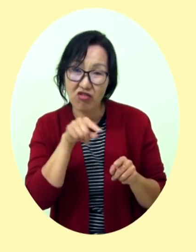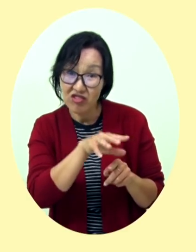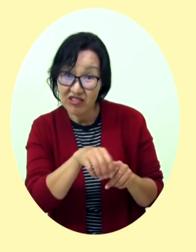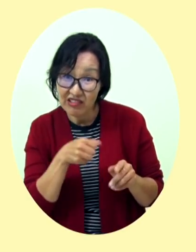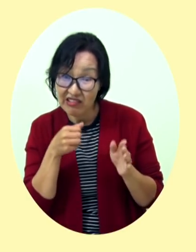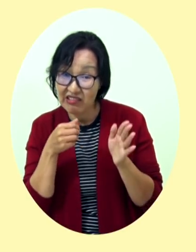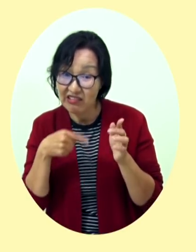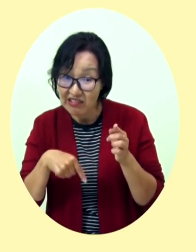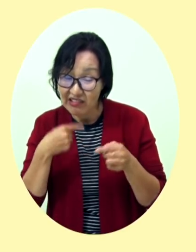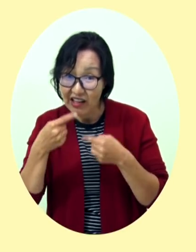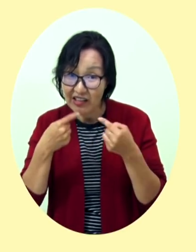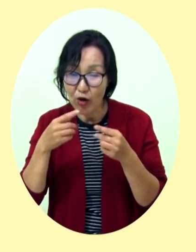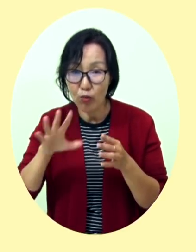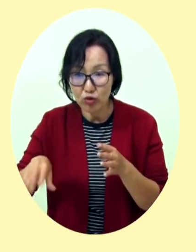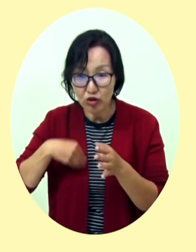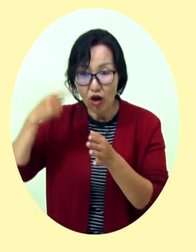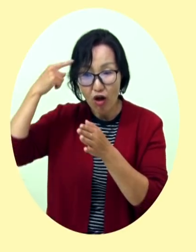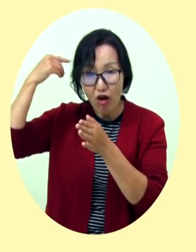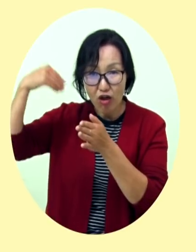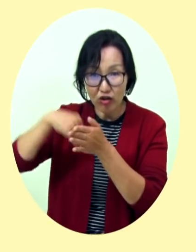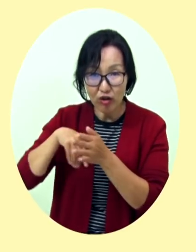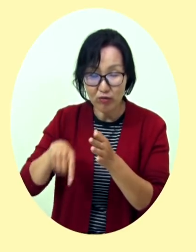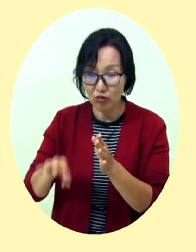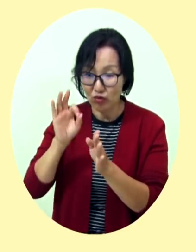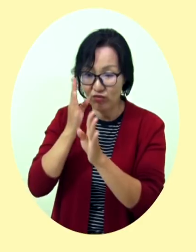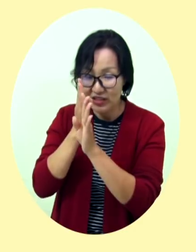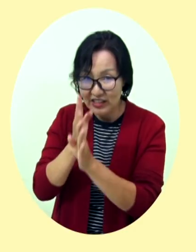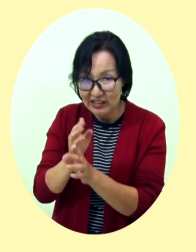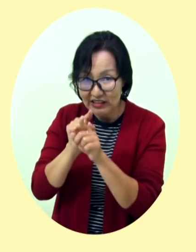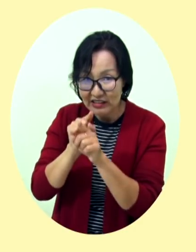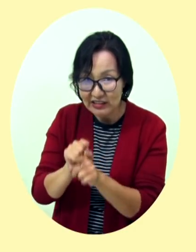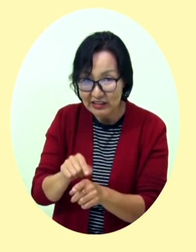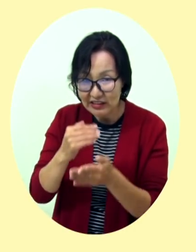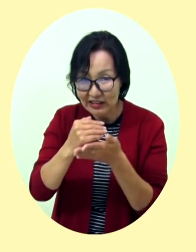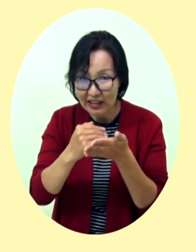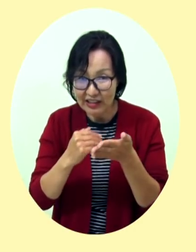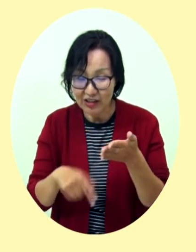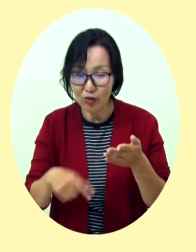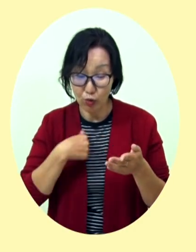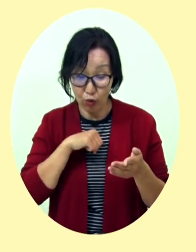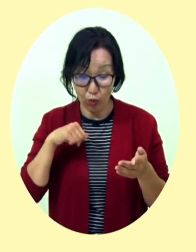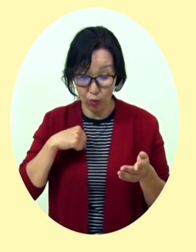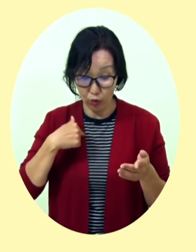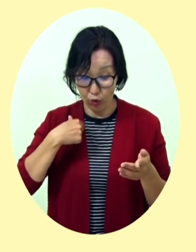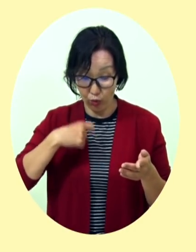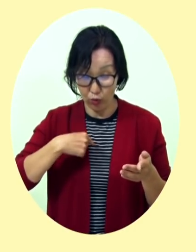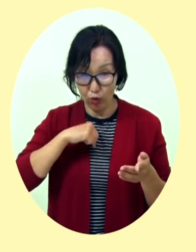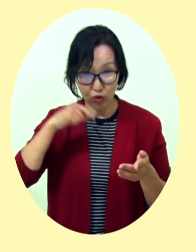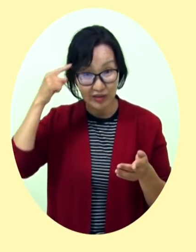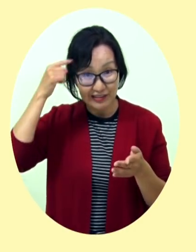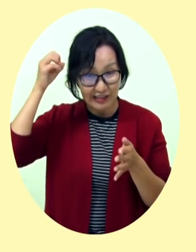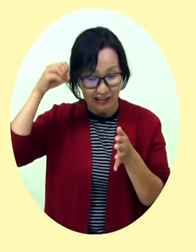талаар бусдад ойлгомжтой, дис дараалалтай тухайн хүүхэд өөрийн санаагаар